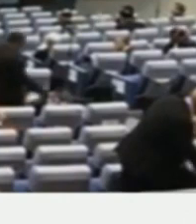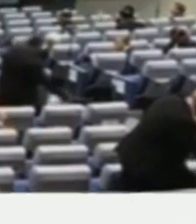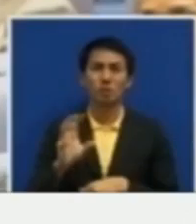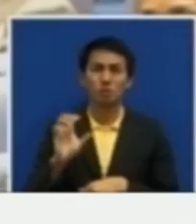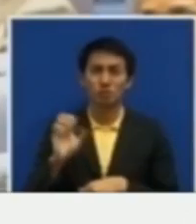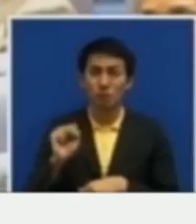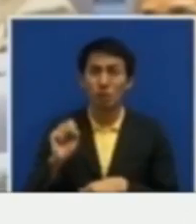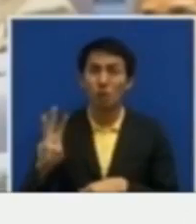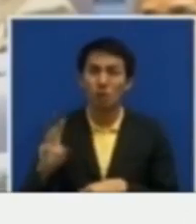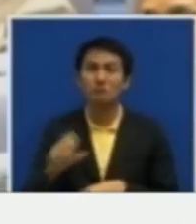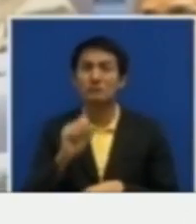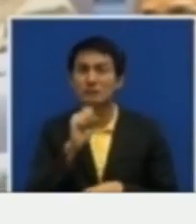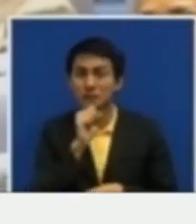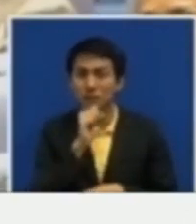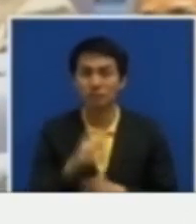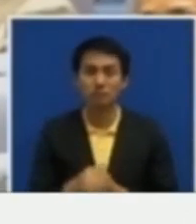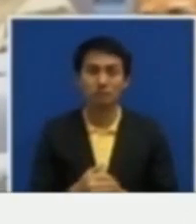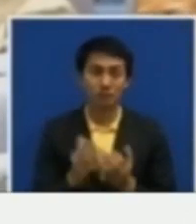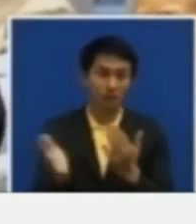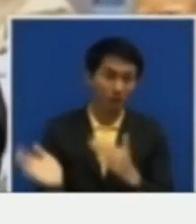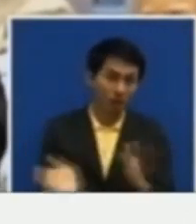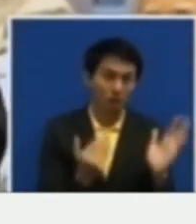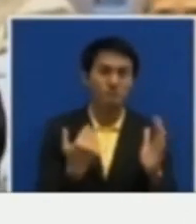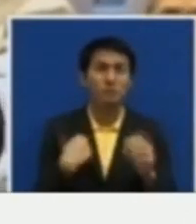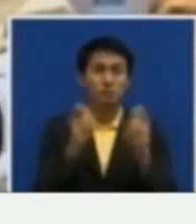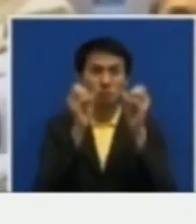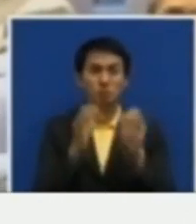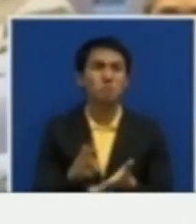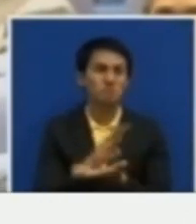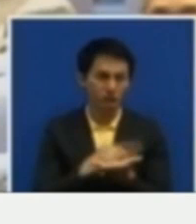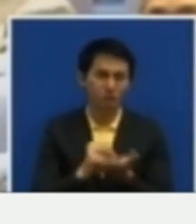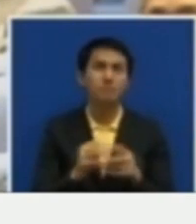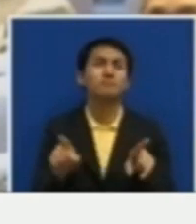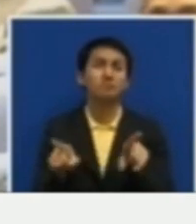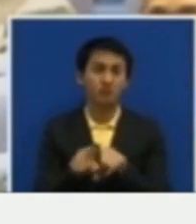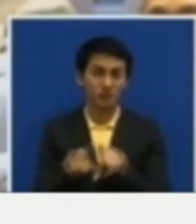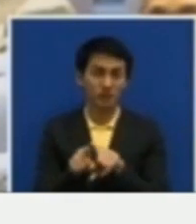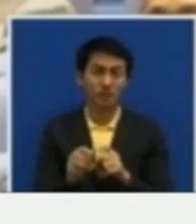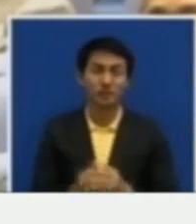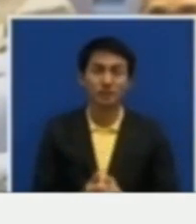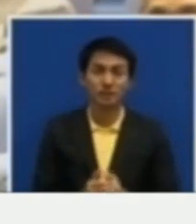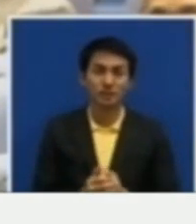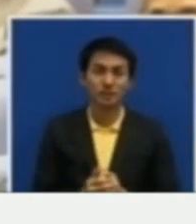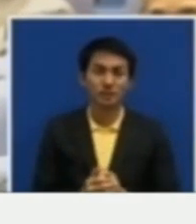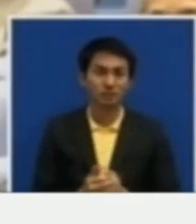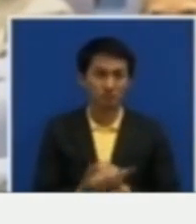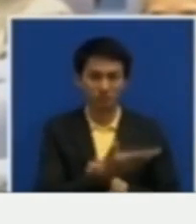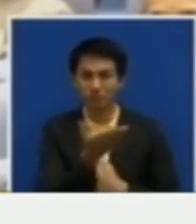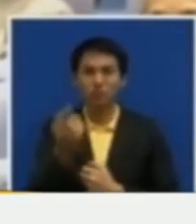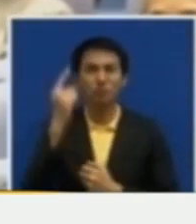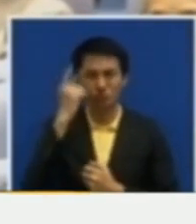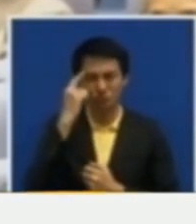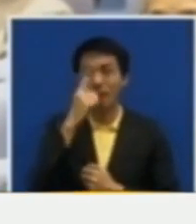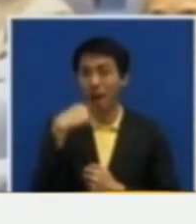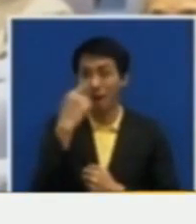การหรือเปล่า อย่างไรก็ตามนะคะคุณพรเพชรก็ชี้แจงว่าการประชุมของวุฒิสภาในขณะนี้เราต้องใช้ห้องประชุมของ